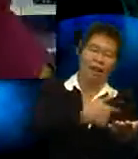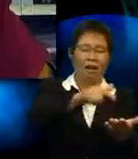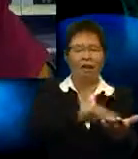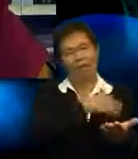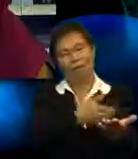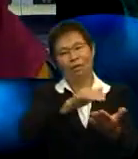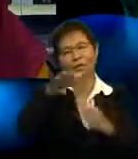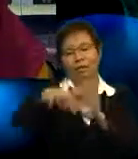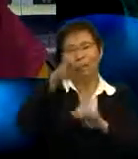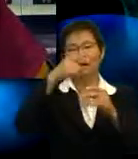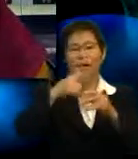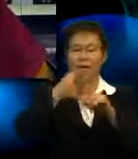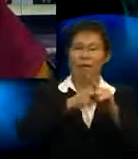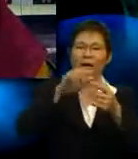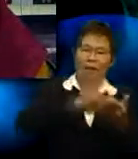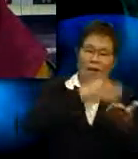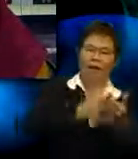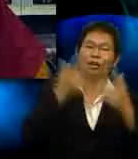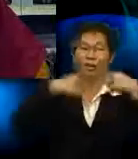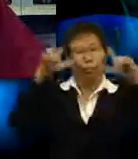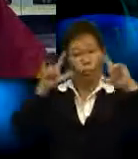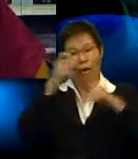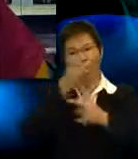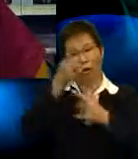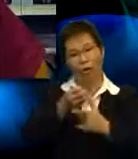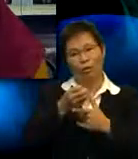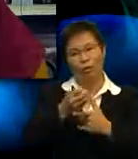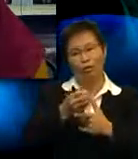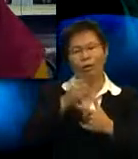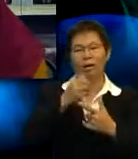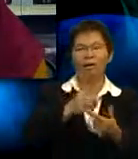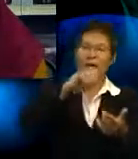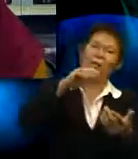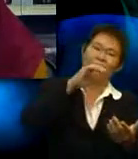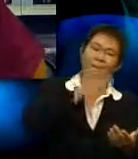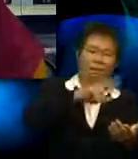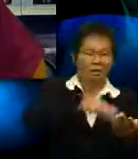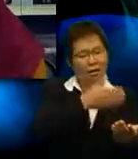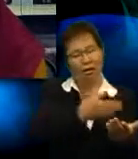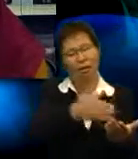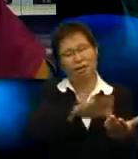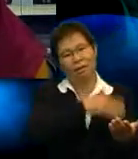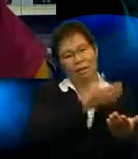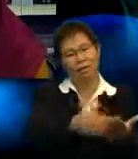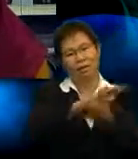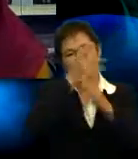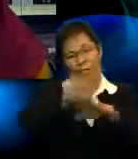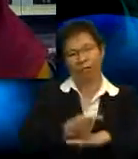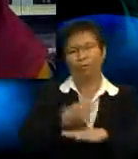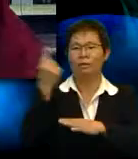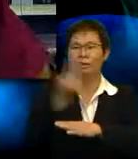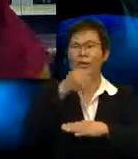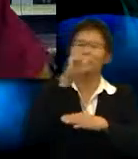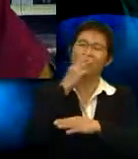lagu-lagu popular ataupun lagu-lagu tradisional yang sering menjadi nyanyian ramai. Seni